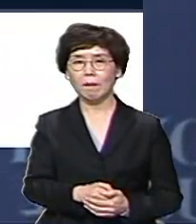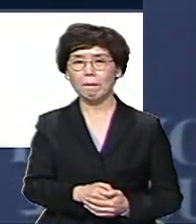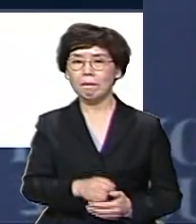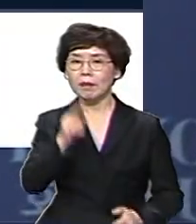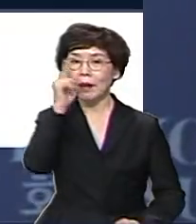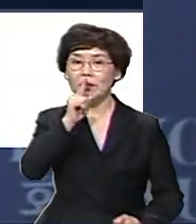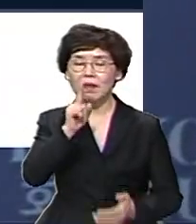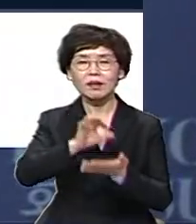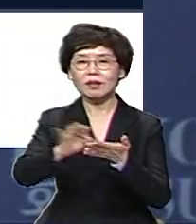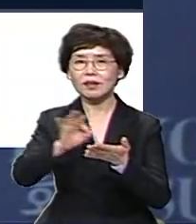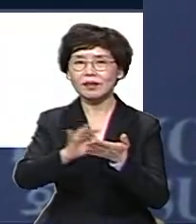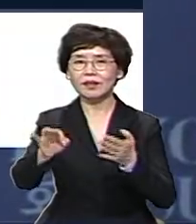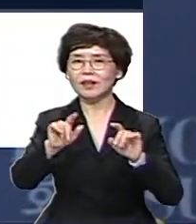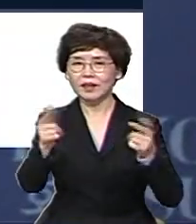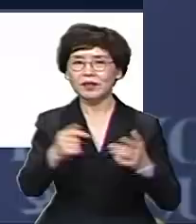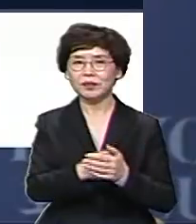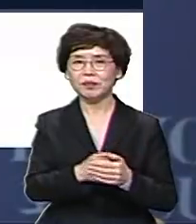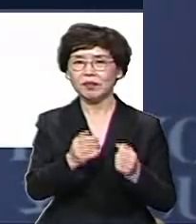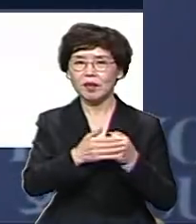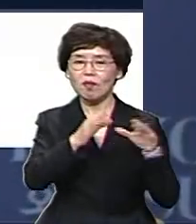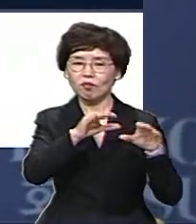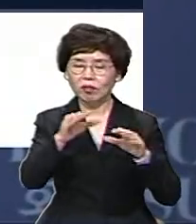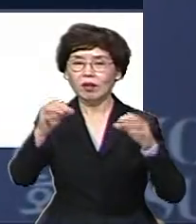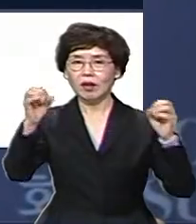아주 좋은 말을 쓰고 있는데